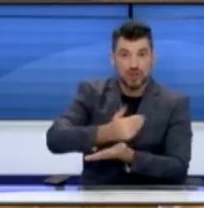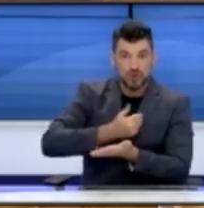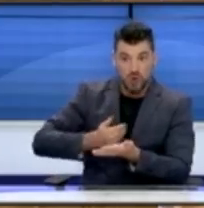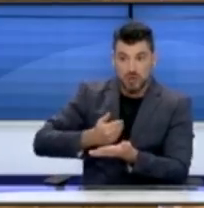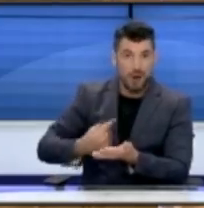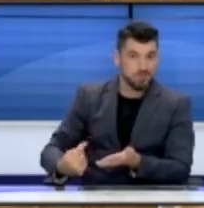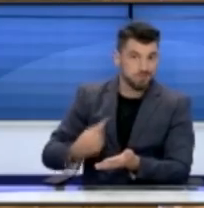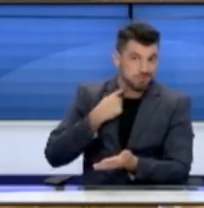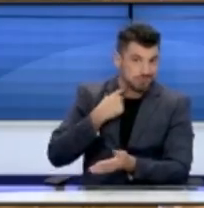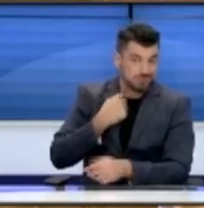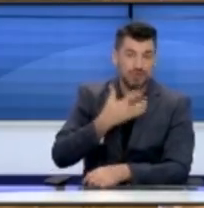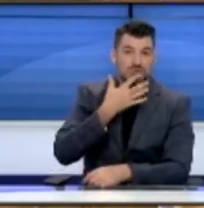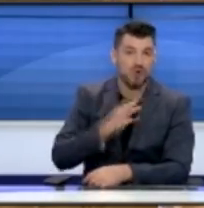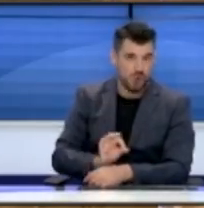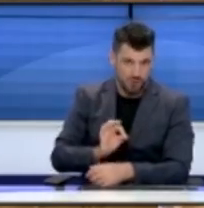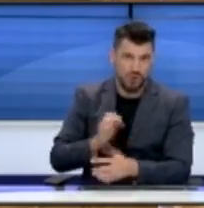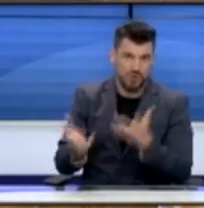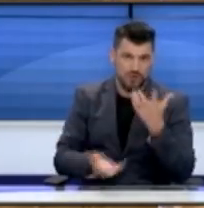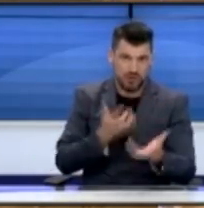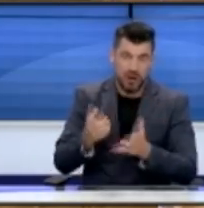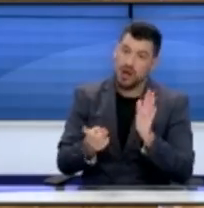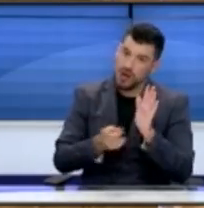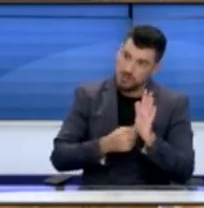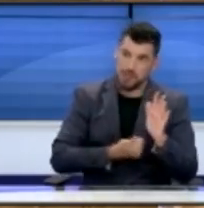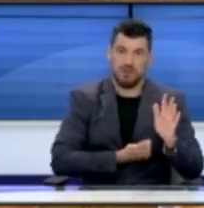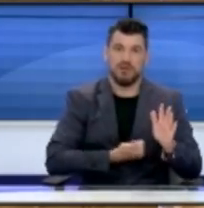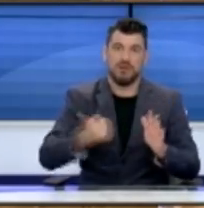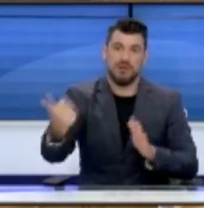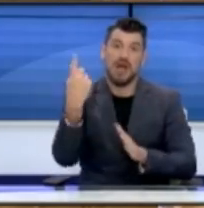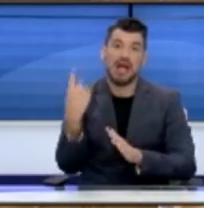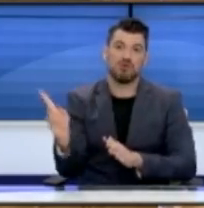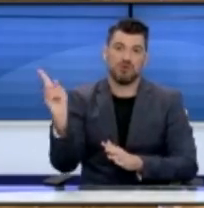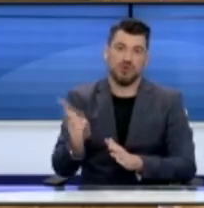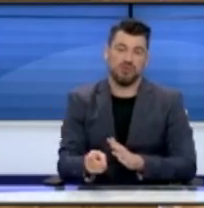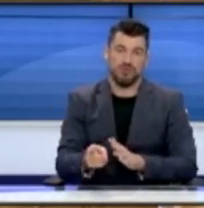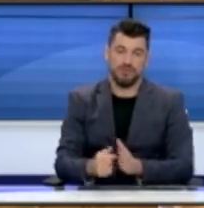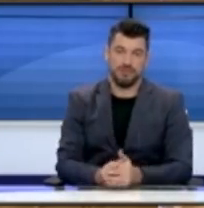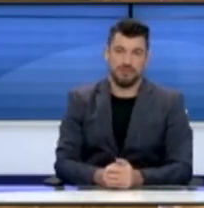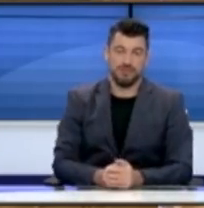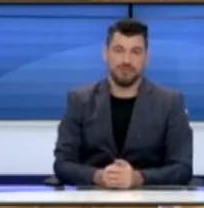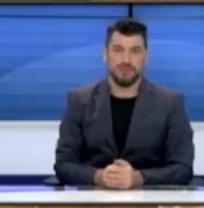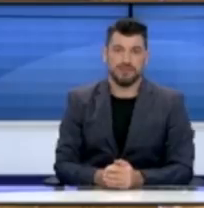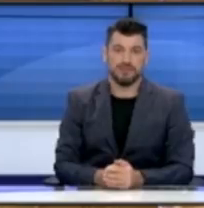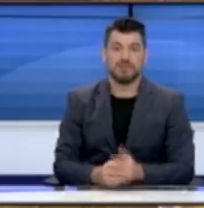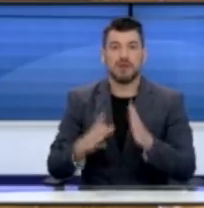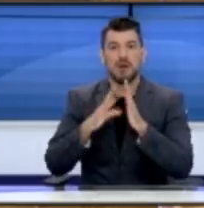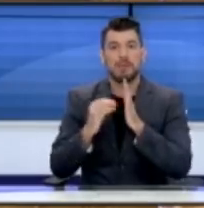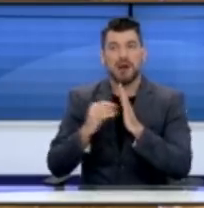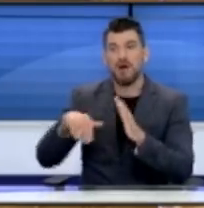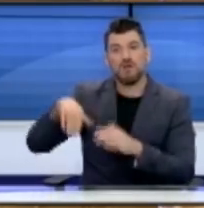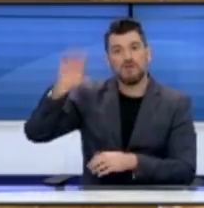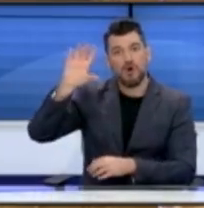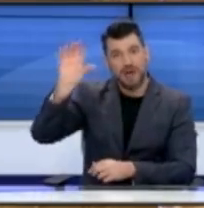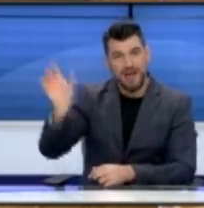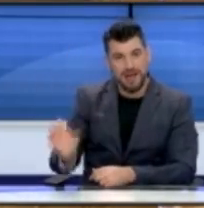και για όσο χρονικό διάστημα υφίστανται οι συνέπειες. Για παράδειγμα, στη Βόρεια Εύβοια μένουν